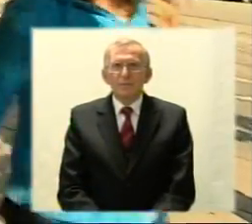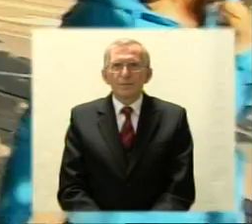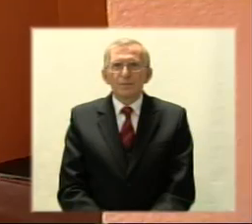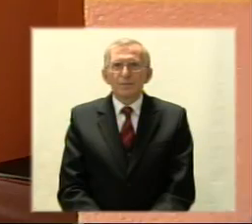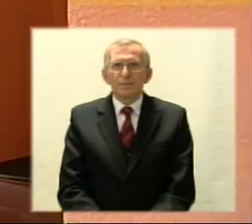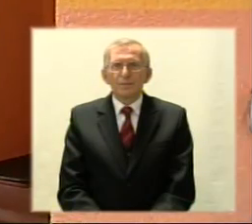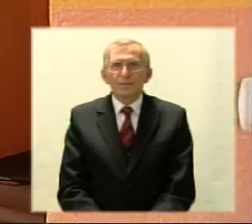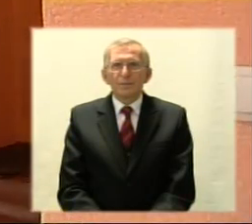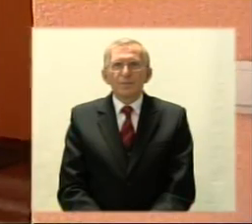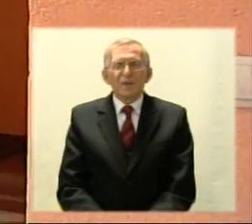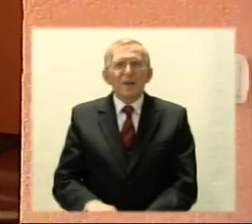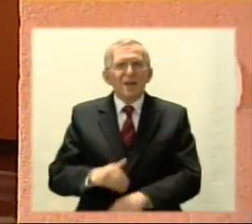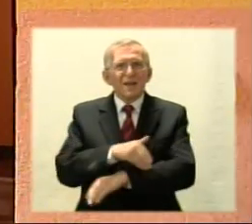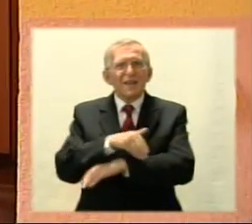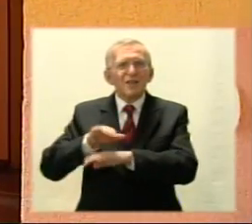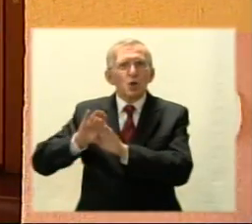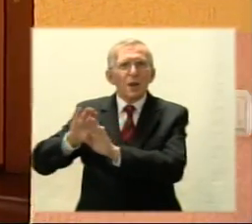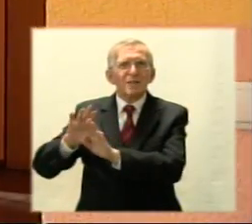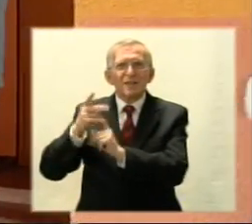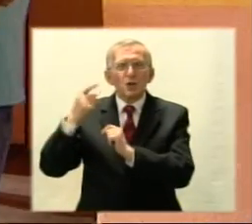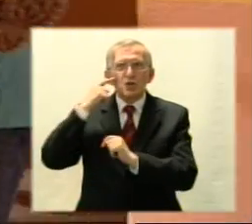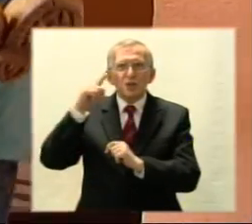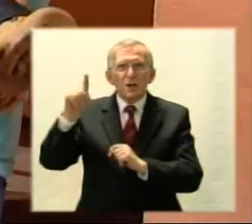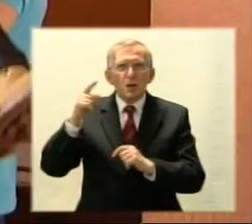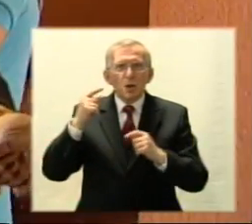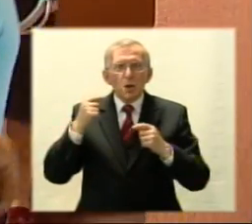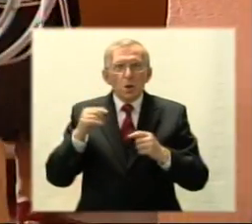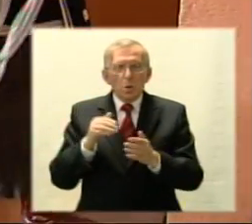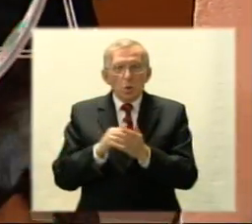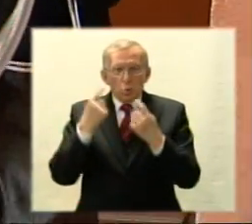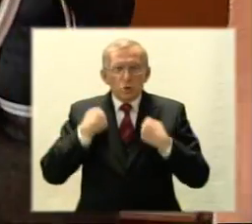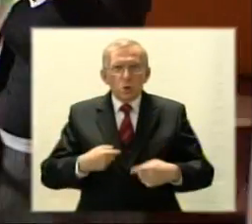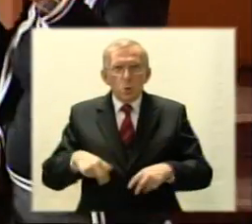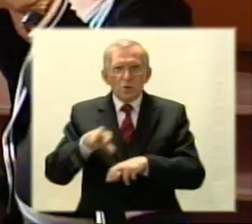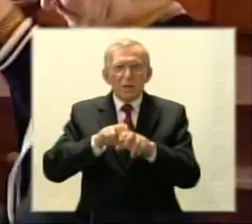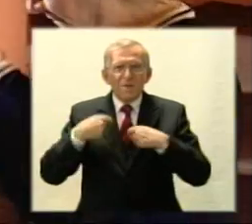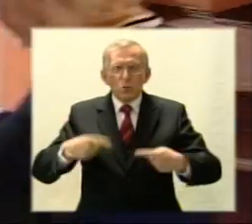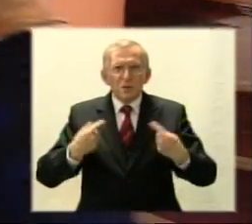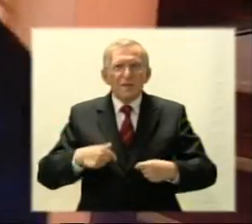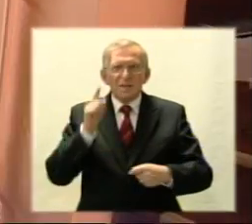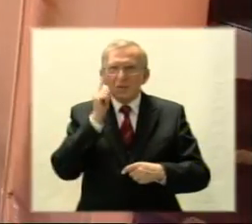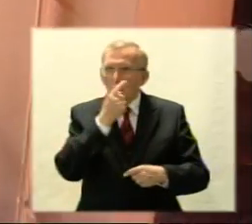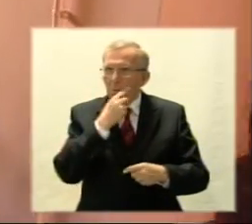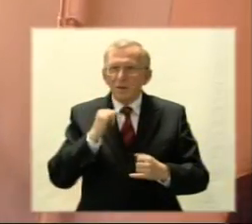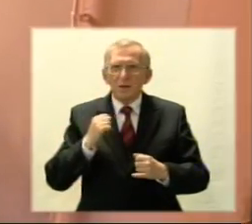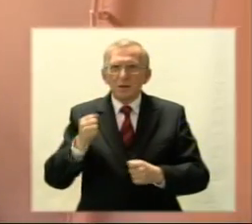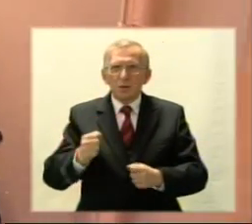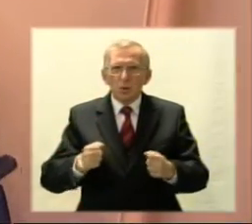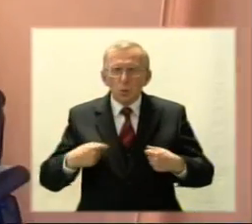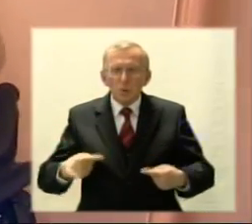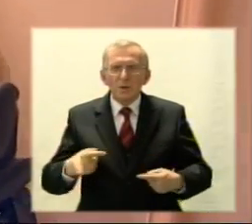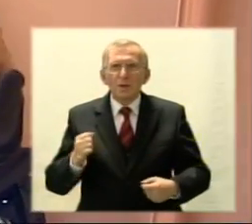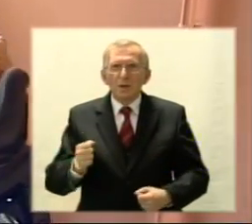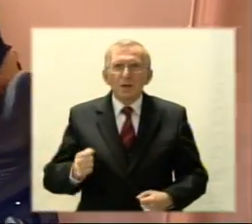gorszy izolacja lub niedostrzeganie potrzeb ludzi poruszających się na wózkach ulach niewidomych i niesłyszących niepełnosprawnych